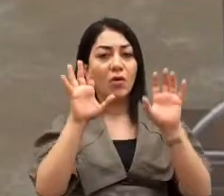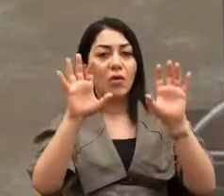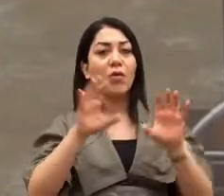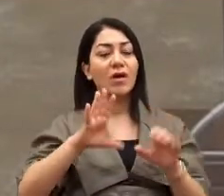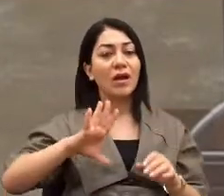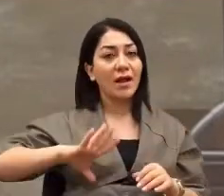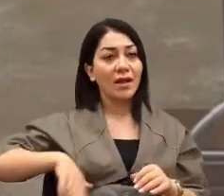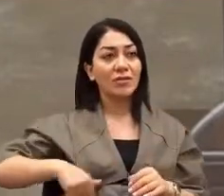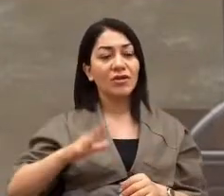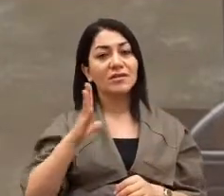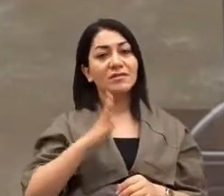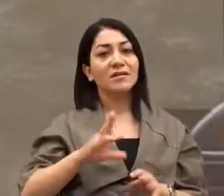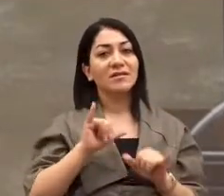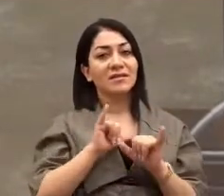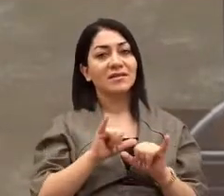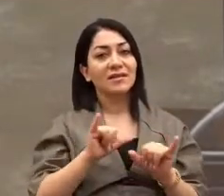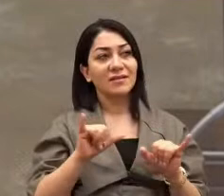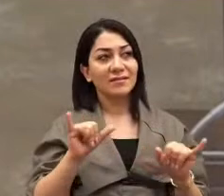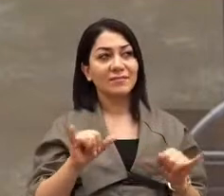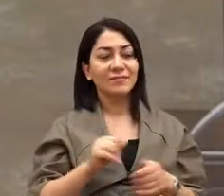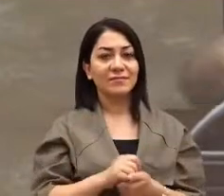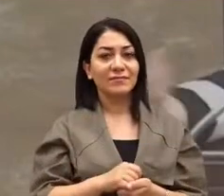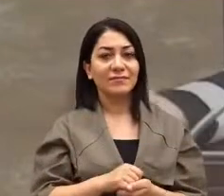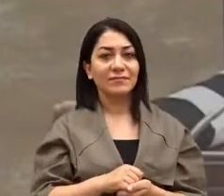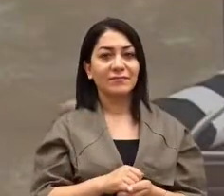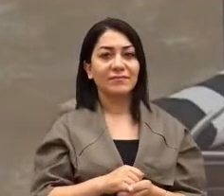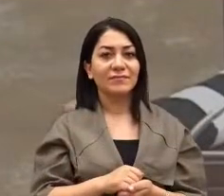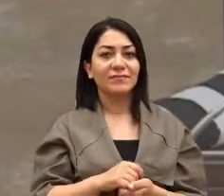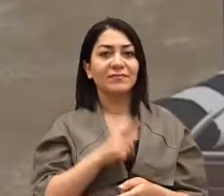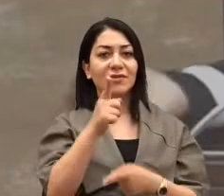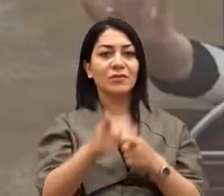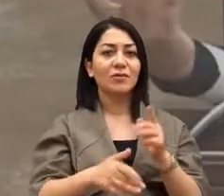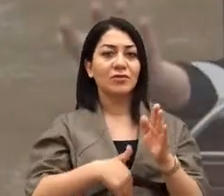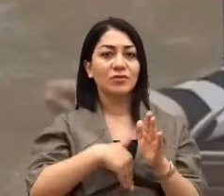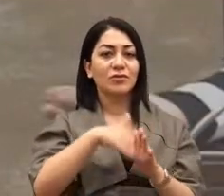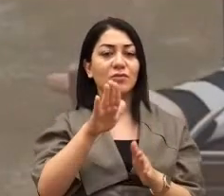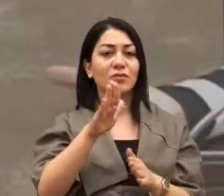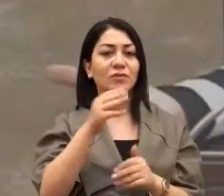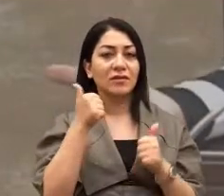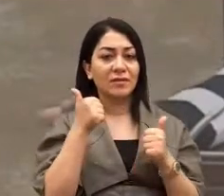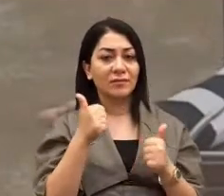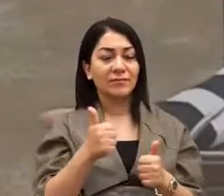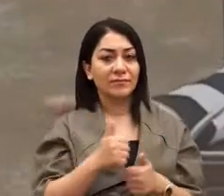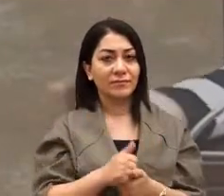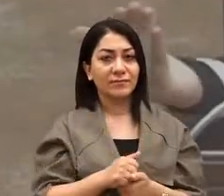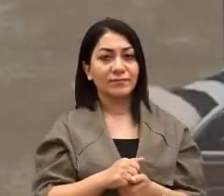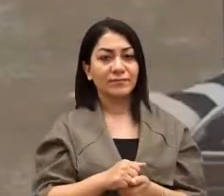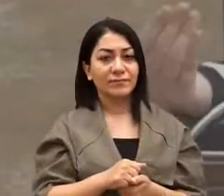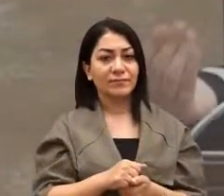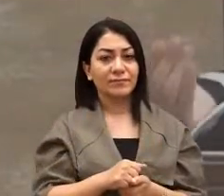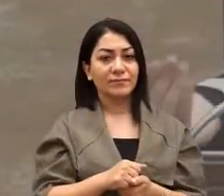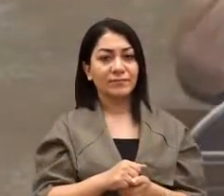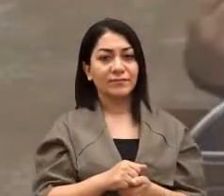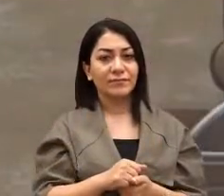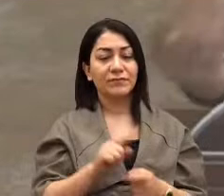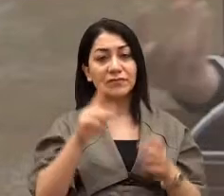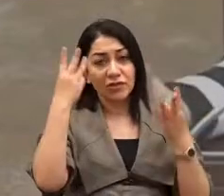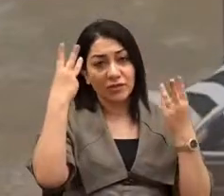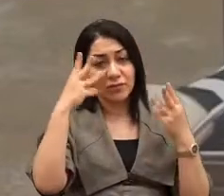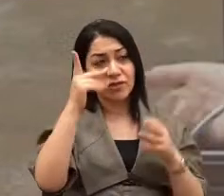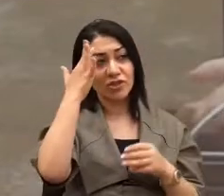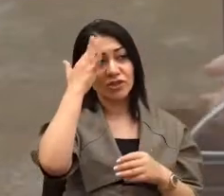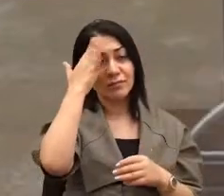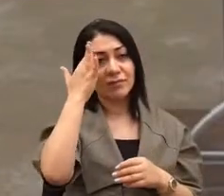նաև սպասենք դրա շատացմանը և դեպի լավ փոփոխությանը։ Ու այսպիսով ինչպես կարող ենք,